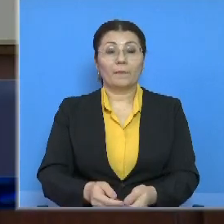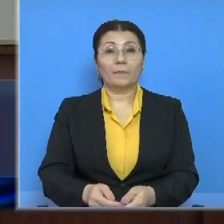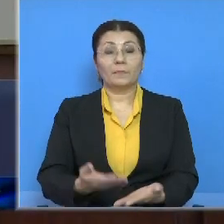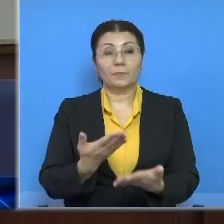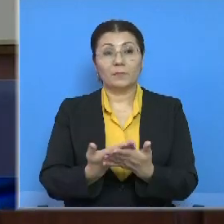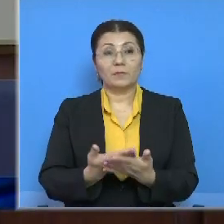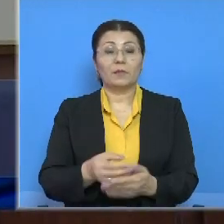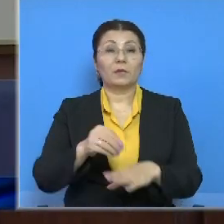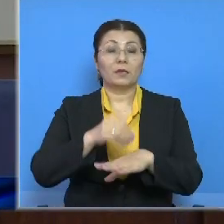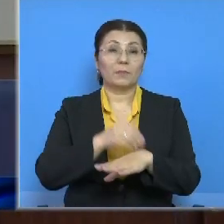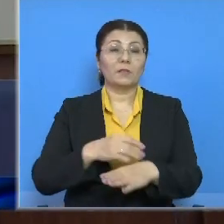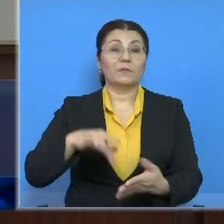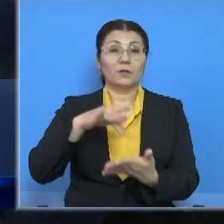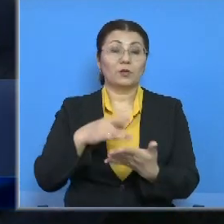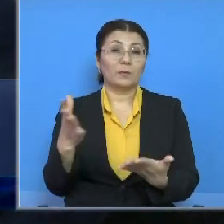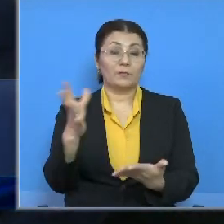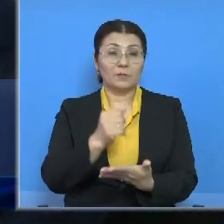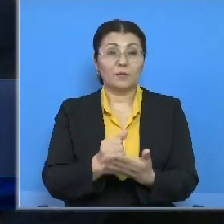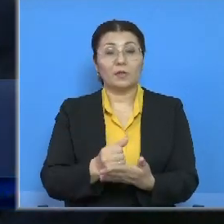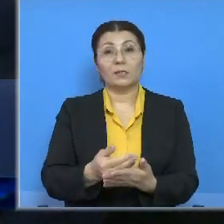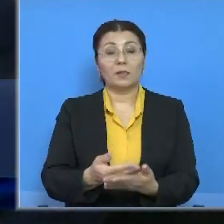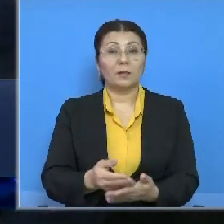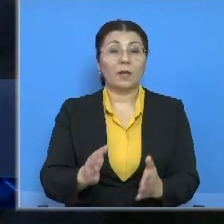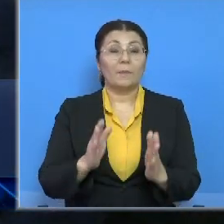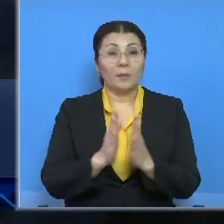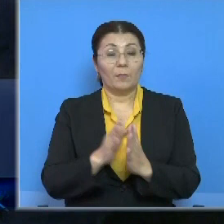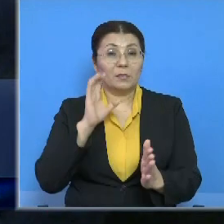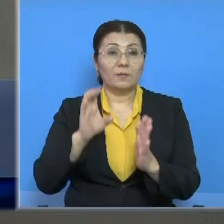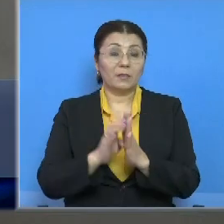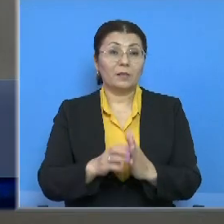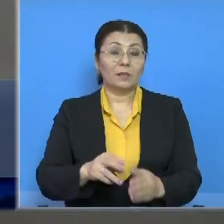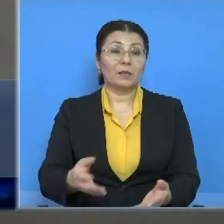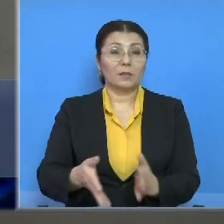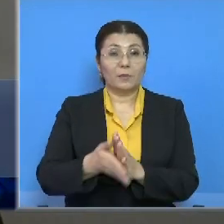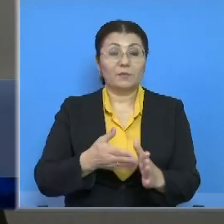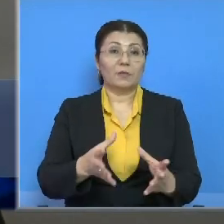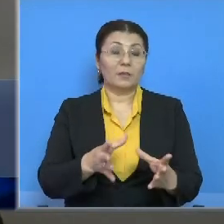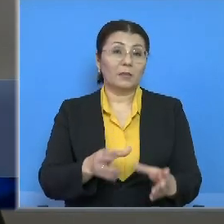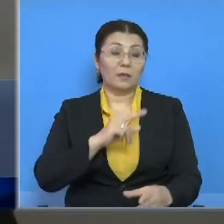Аким города отметил, что все предложения будут приняты к сведению и призвал к совместной работе. Мы